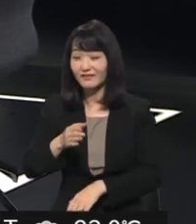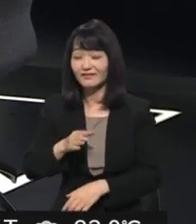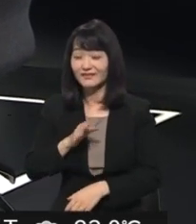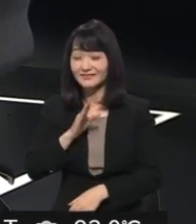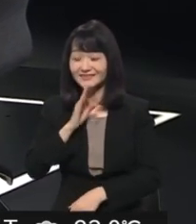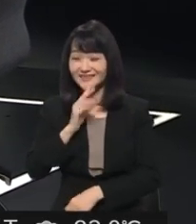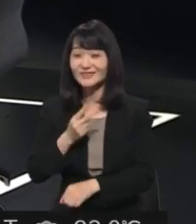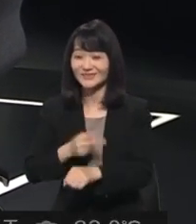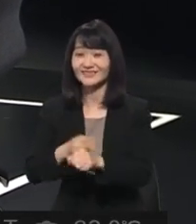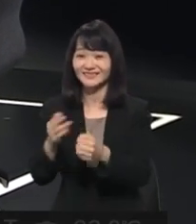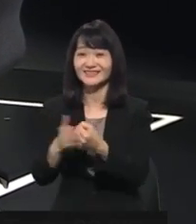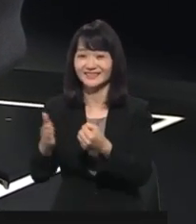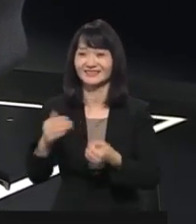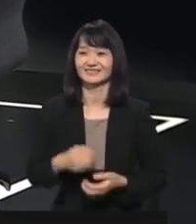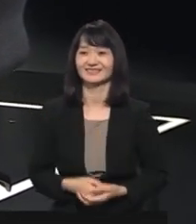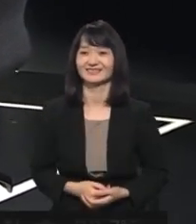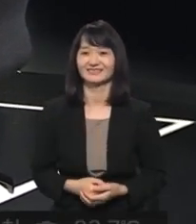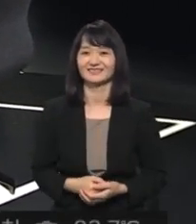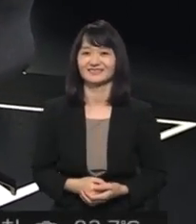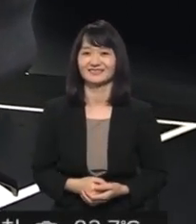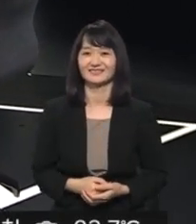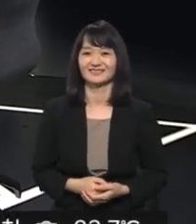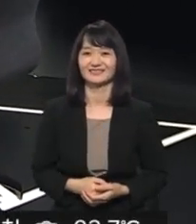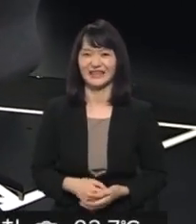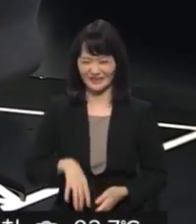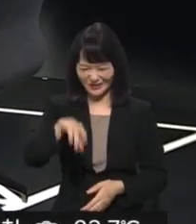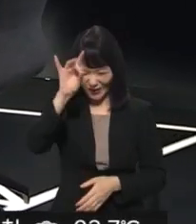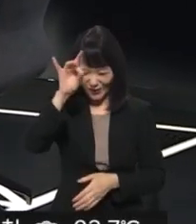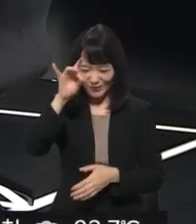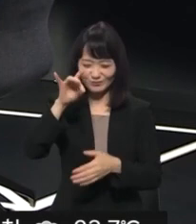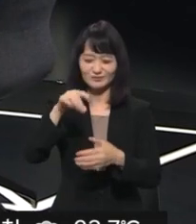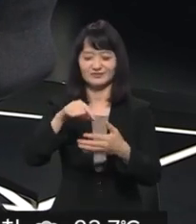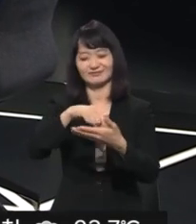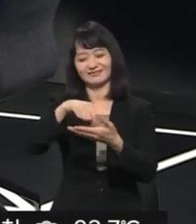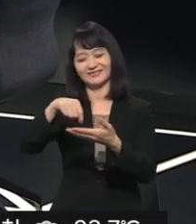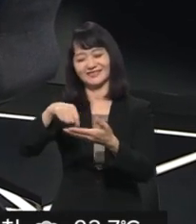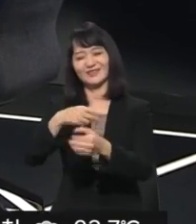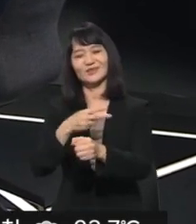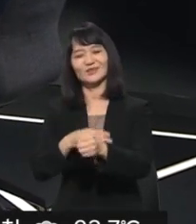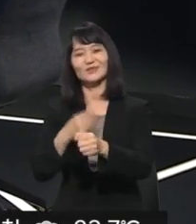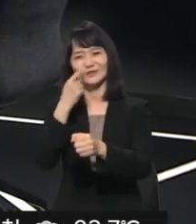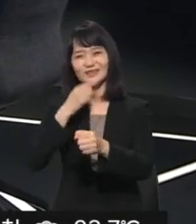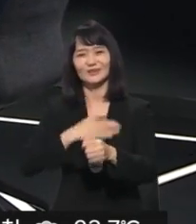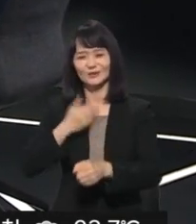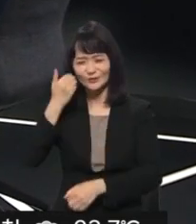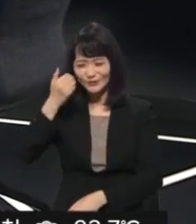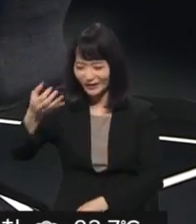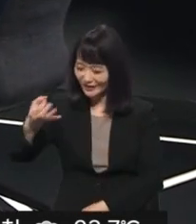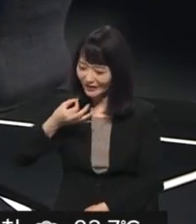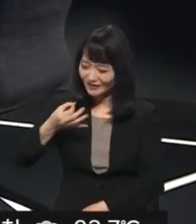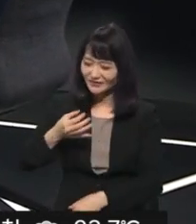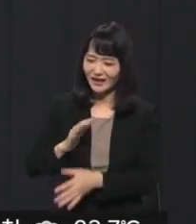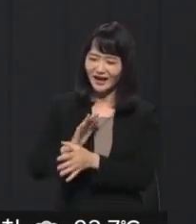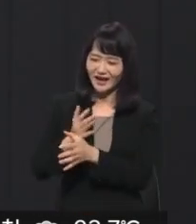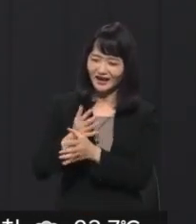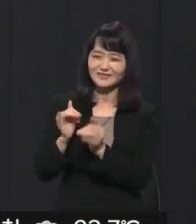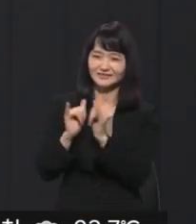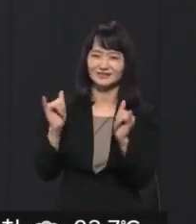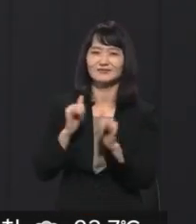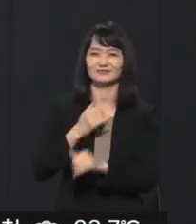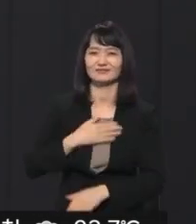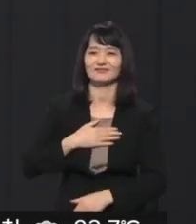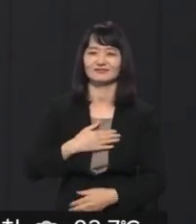맞춰 아아 한번 더해 필요 되셔서 시험 같았을 거다 라며 한번 작용이 이제 걸 알았다 예 차남 이야